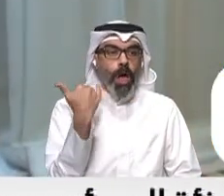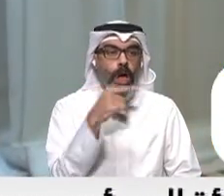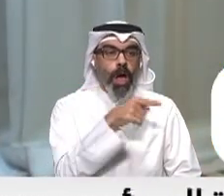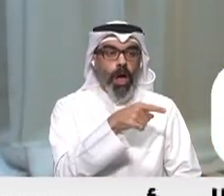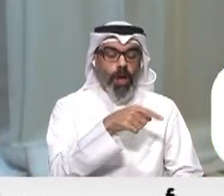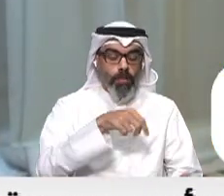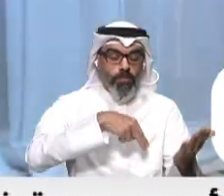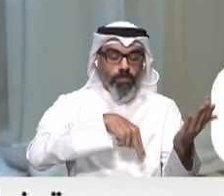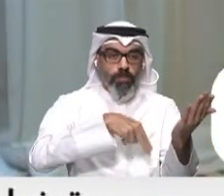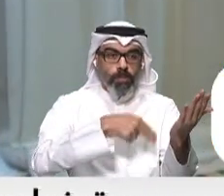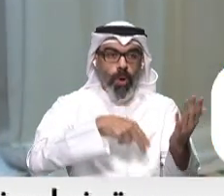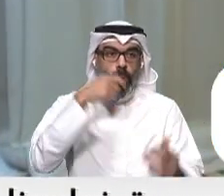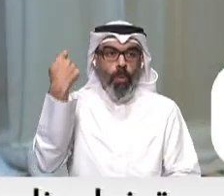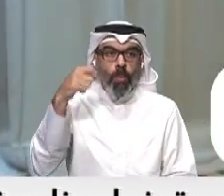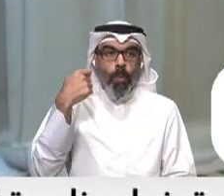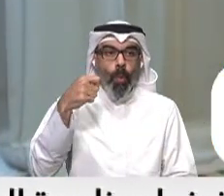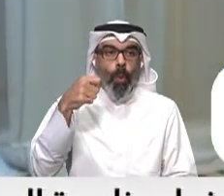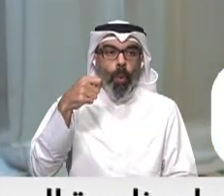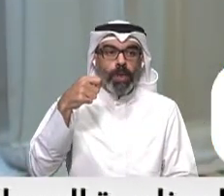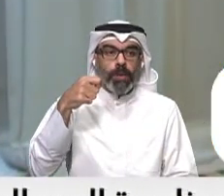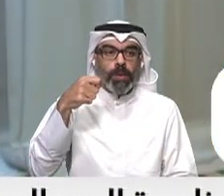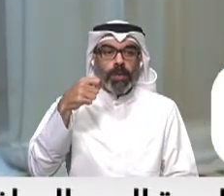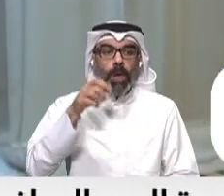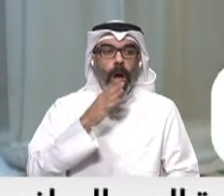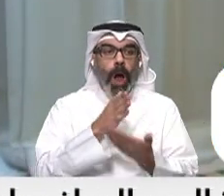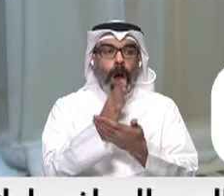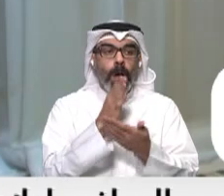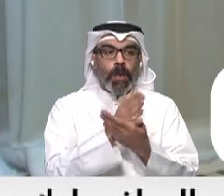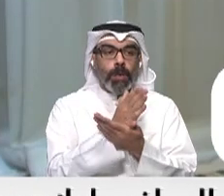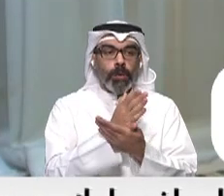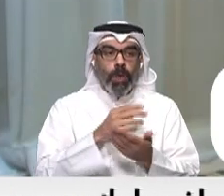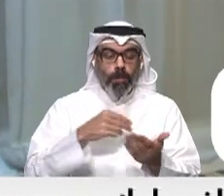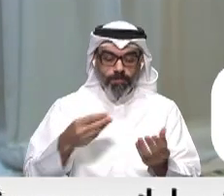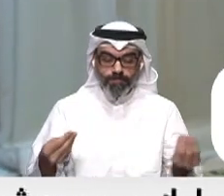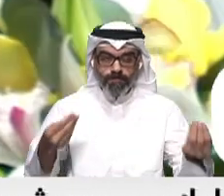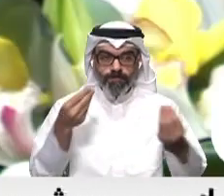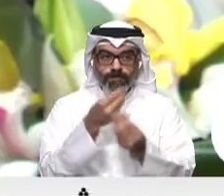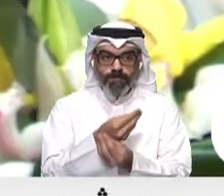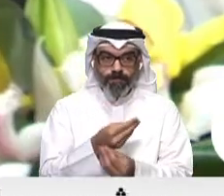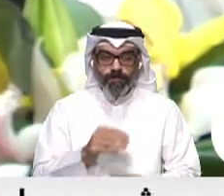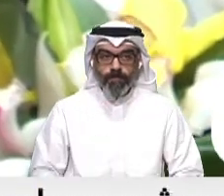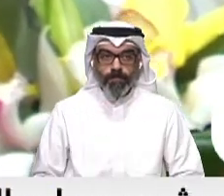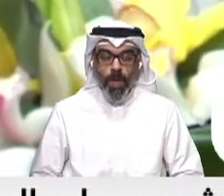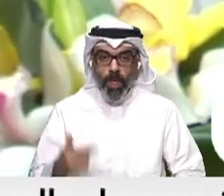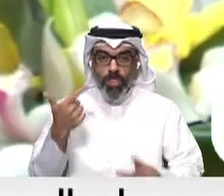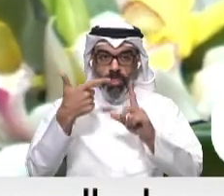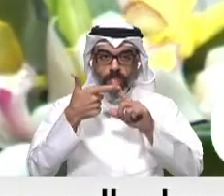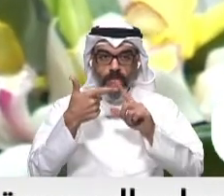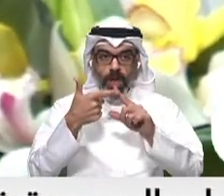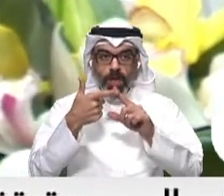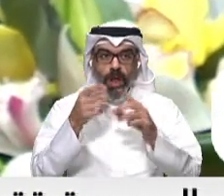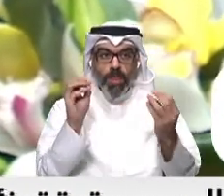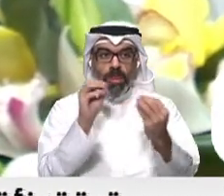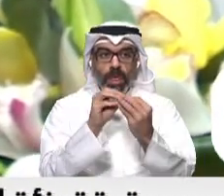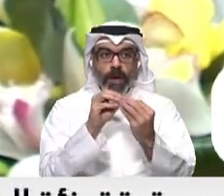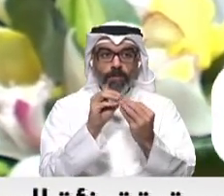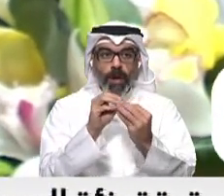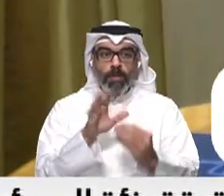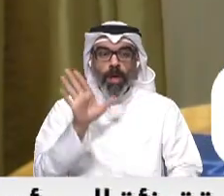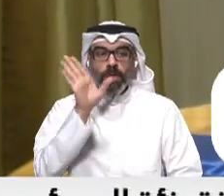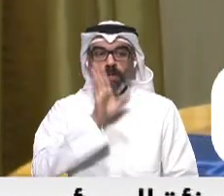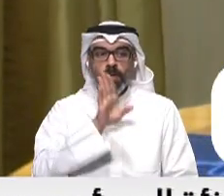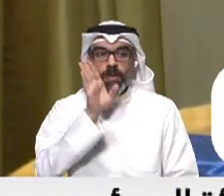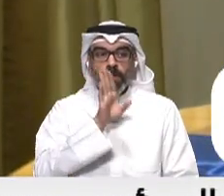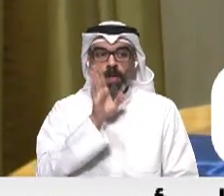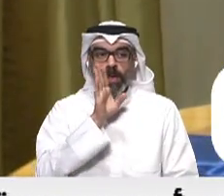السيد سراج الدين مهر الدين وزير الخارجيه ثانيا مذكره تفاهم في مجال التدريب البدني